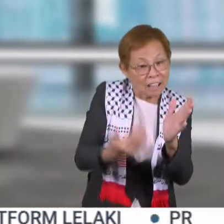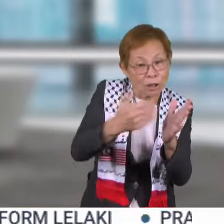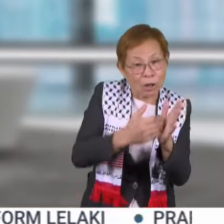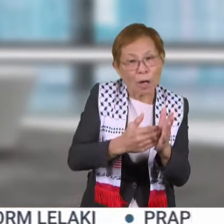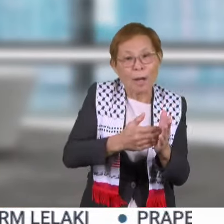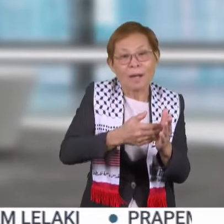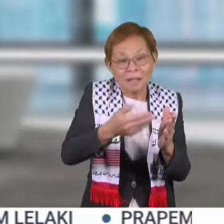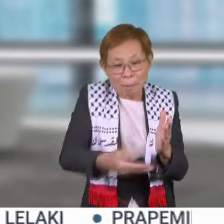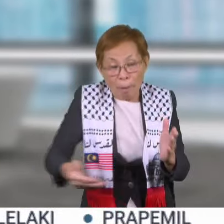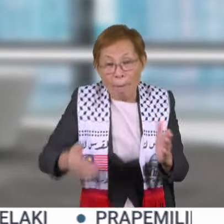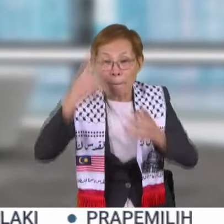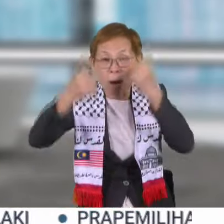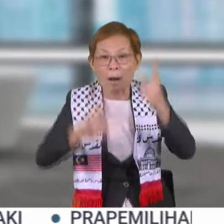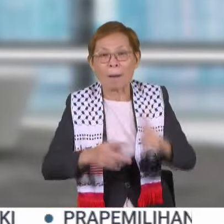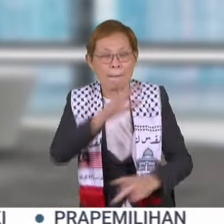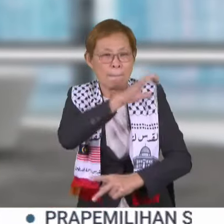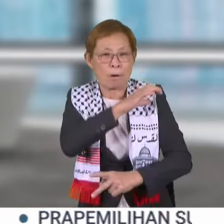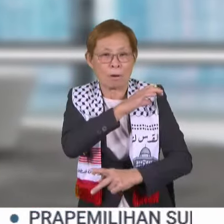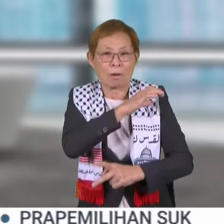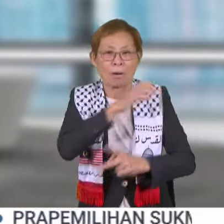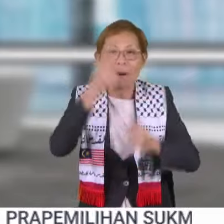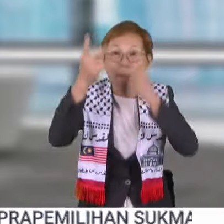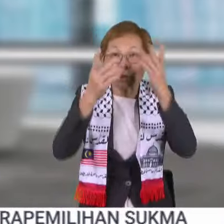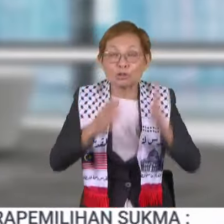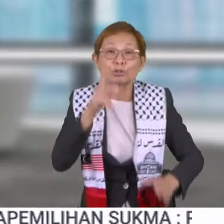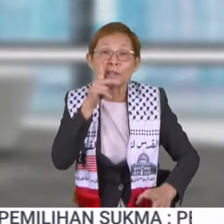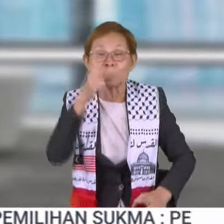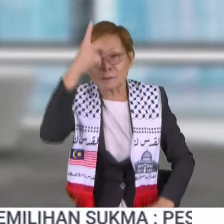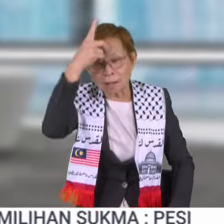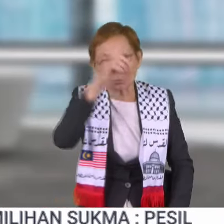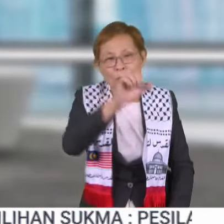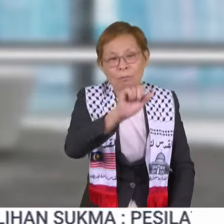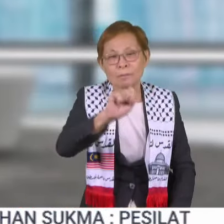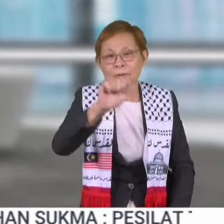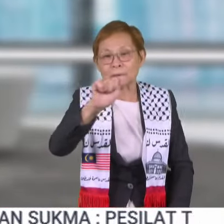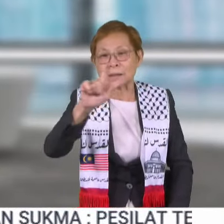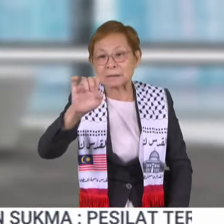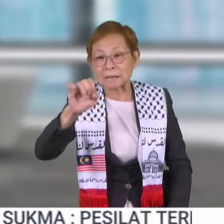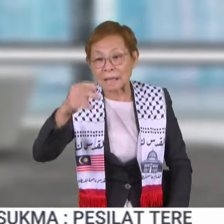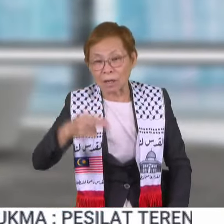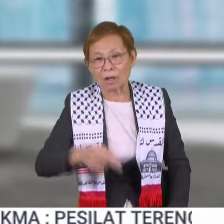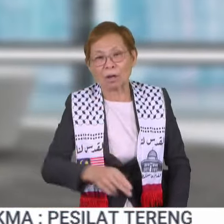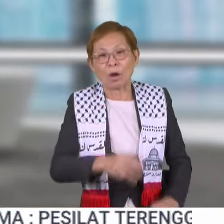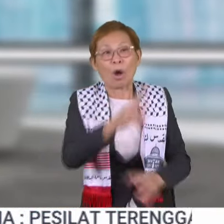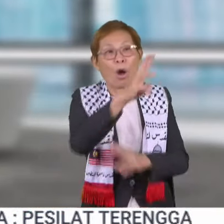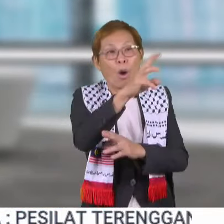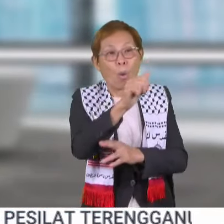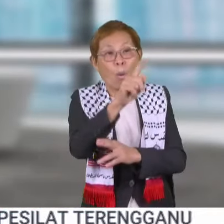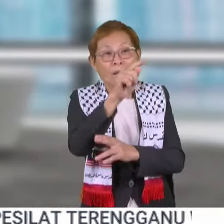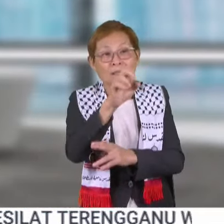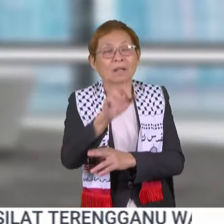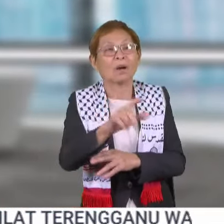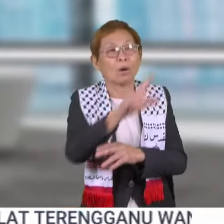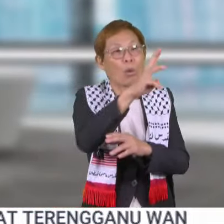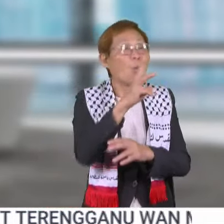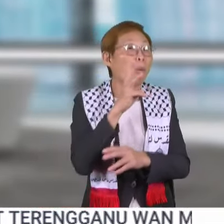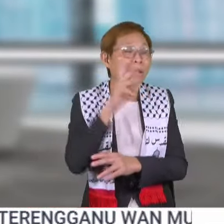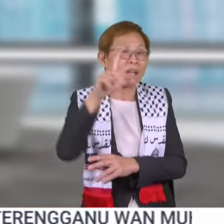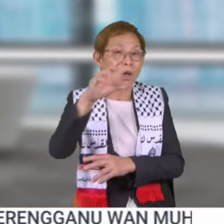jawatankuasa pelancongan kebudayaan dan kesohanan Negeri Kedah Datuk salh saidin berkata waterlo 1815 Memorial di